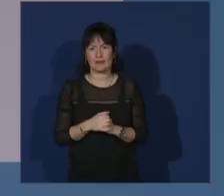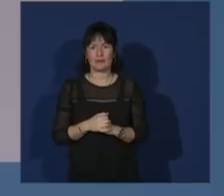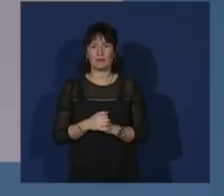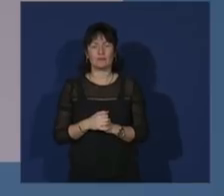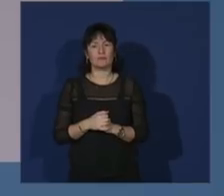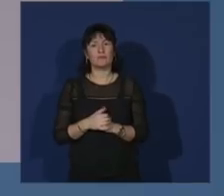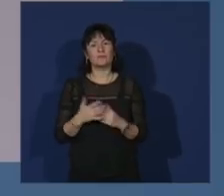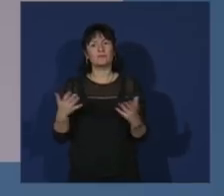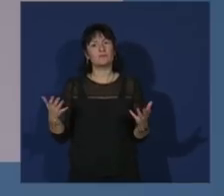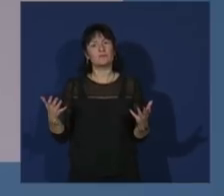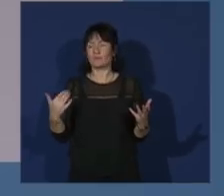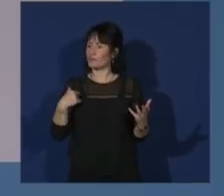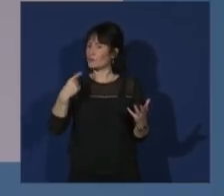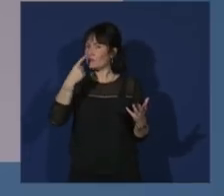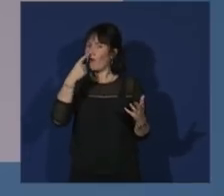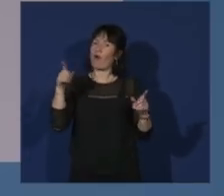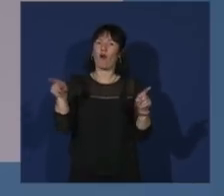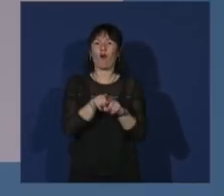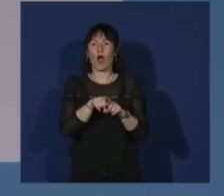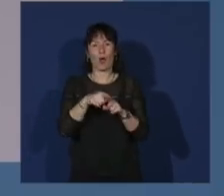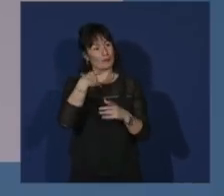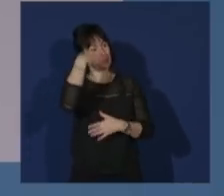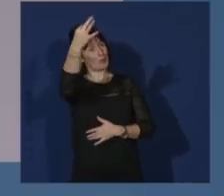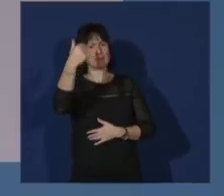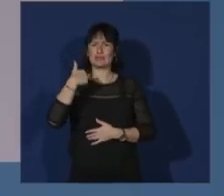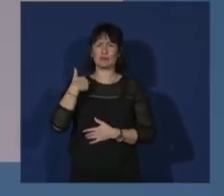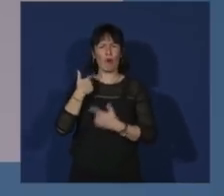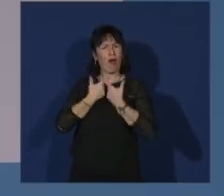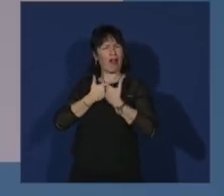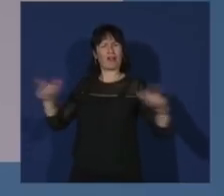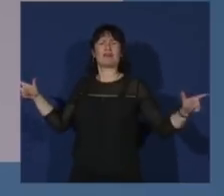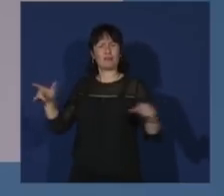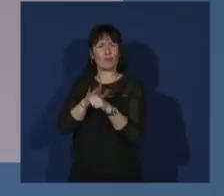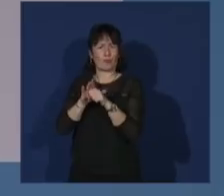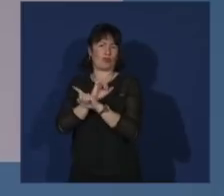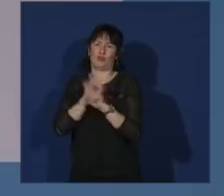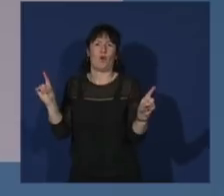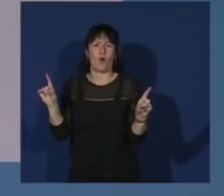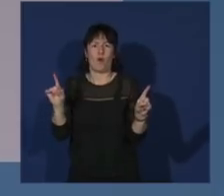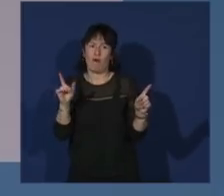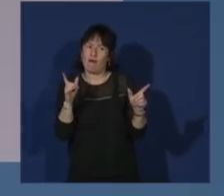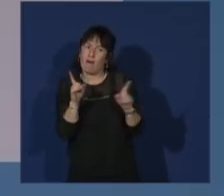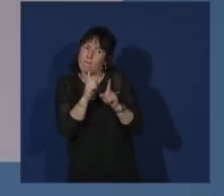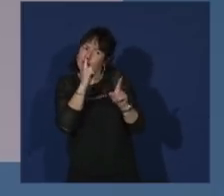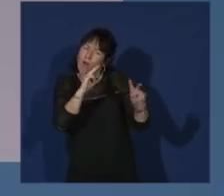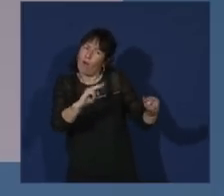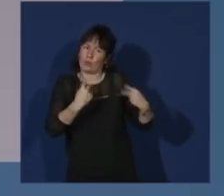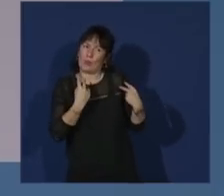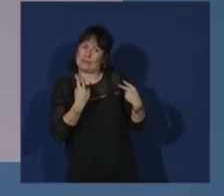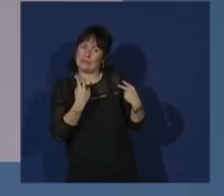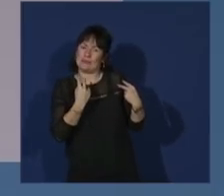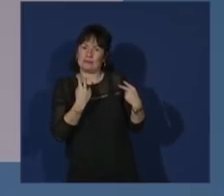pas le résultat de cette élection comme un chèque en blanc. Je le prends comme une permission que vous